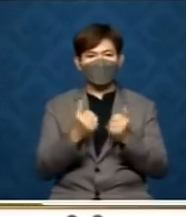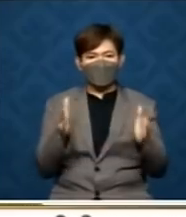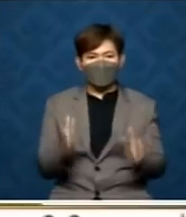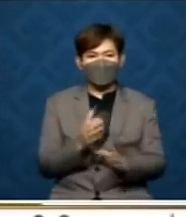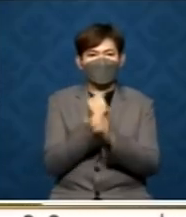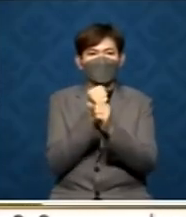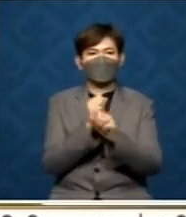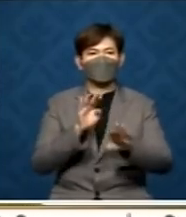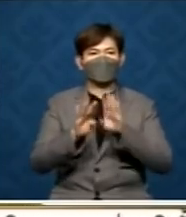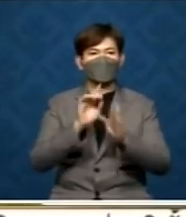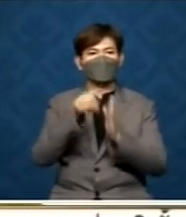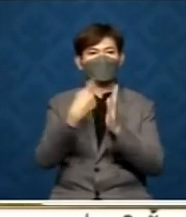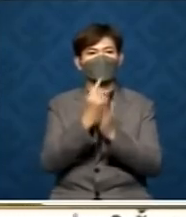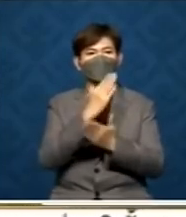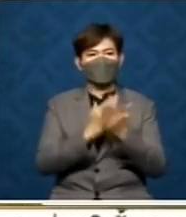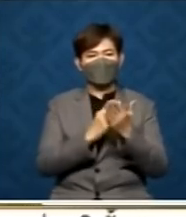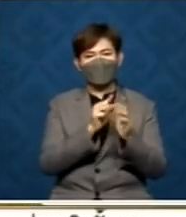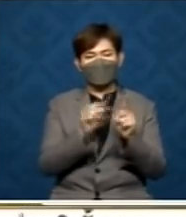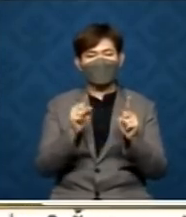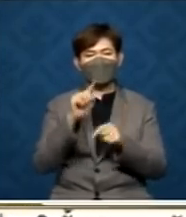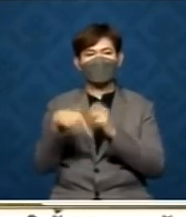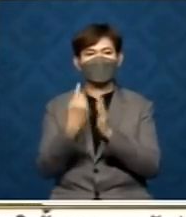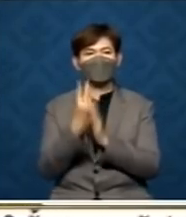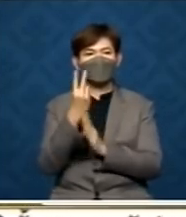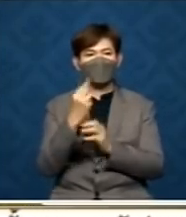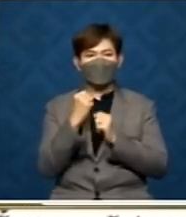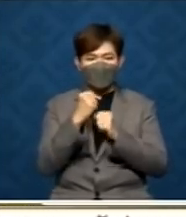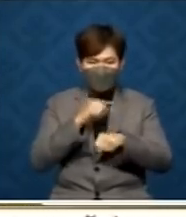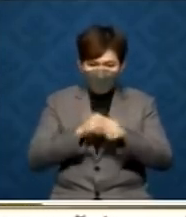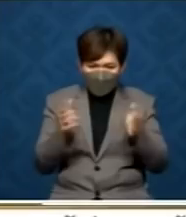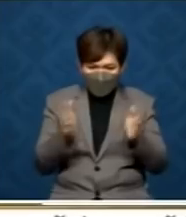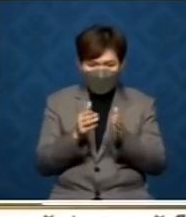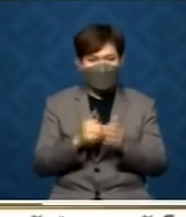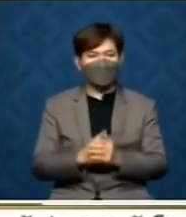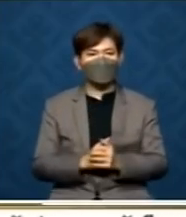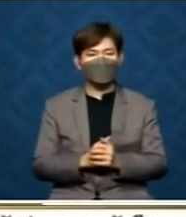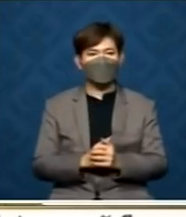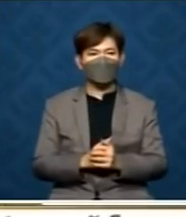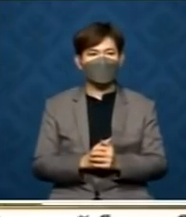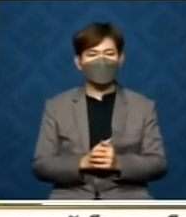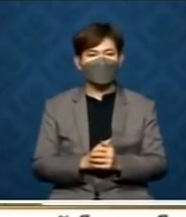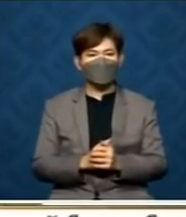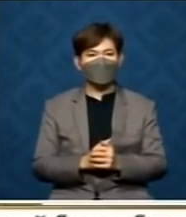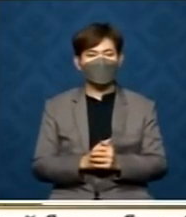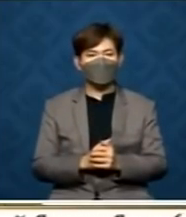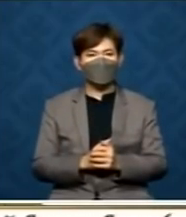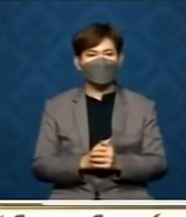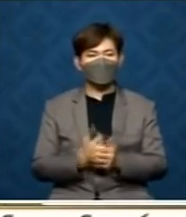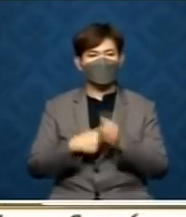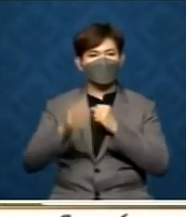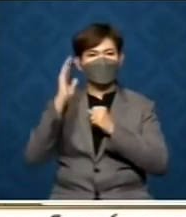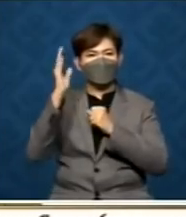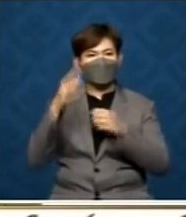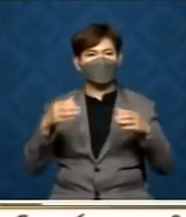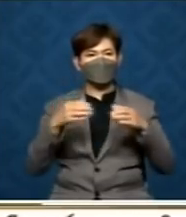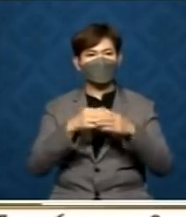ลงมาที่ประมาณชั่วโมงครึ่งถึง 2ชั่วโมงจะใช้เวลากระชับที่สุดคะโดยการอภิปรายของ